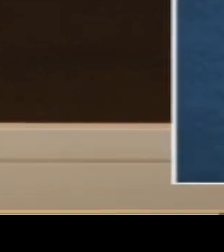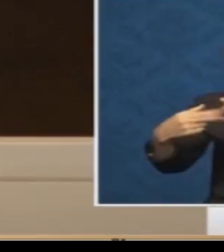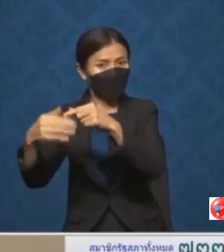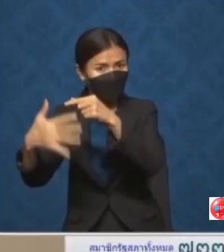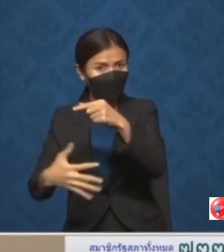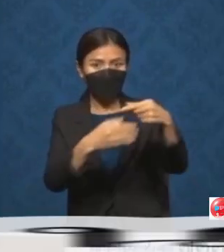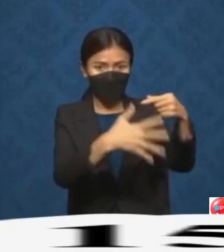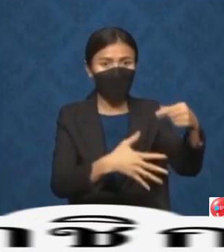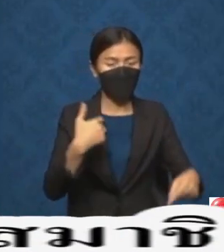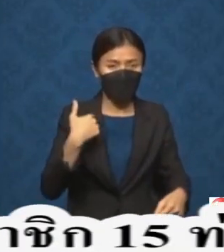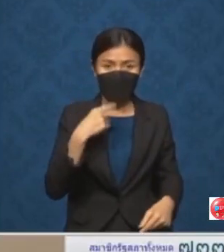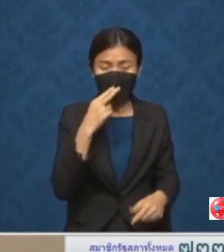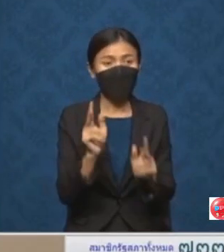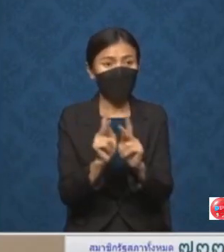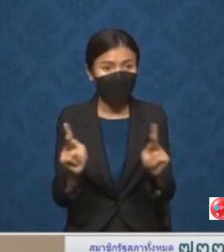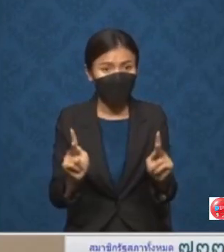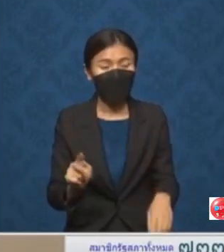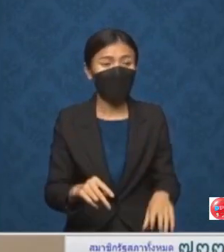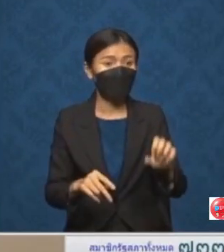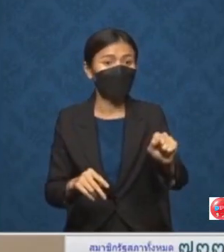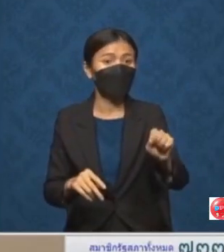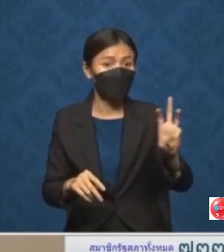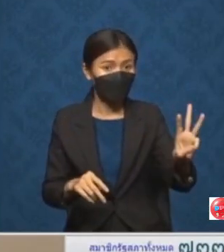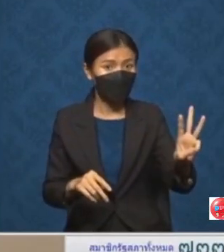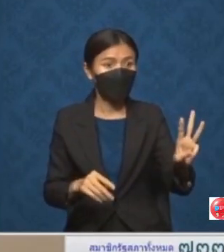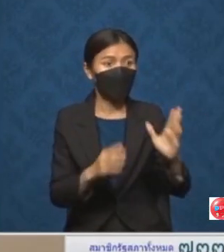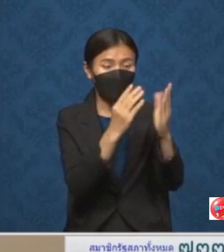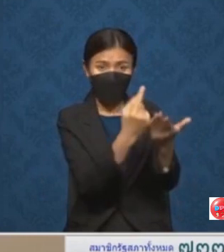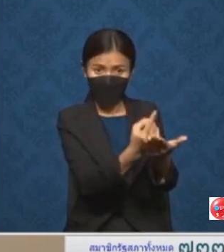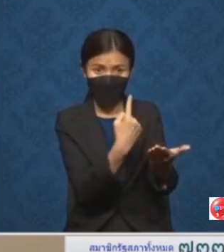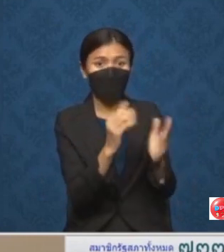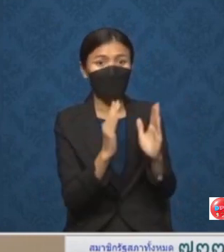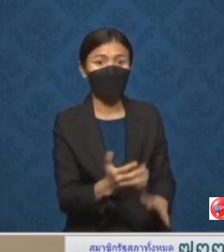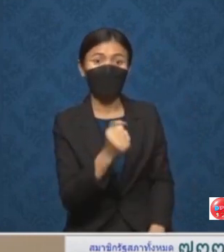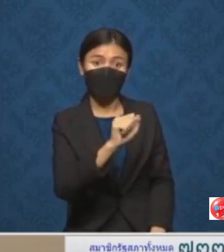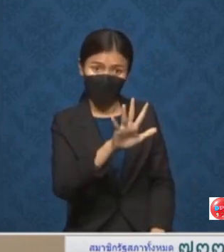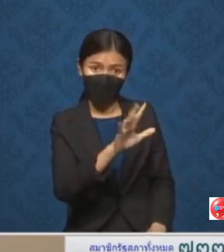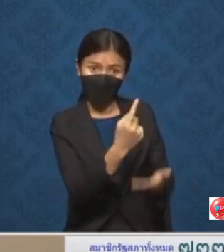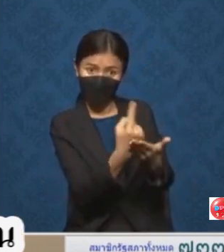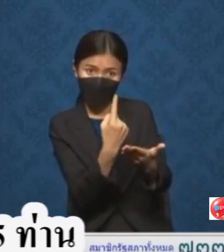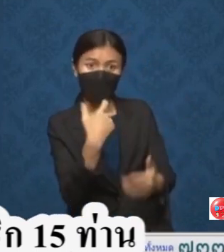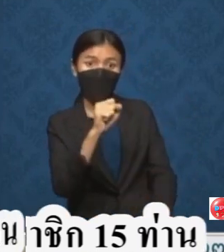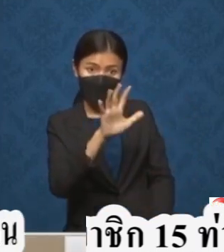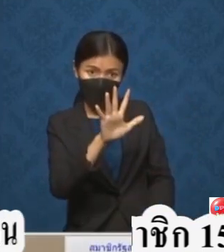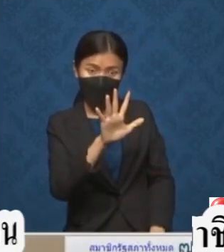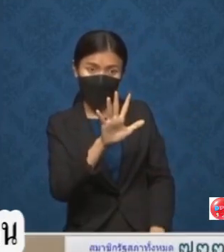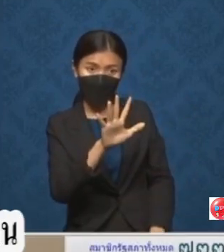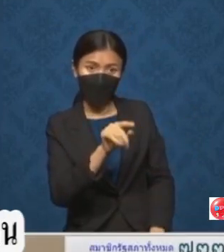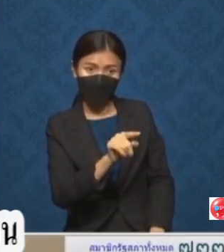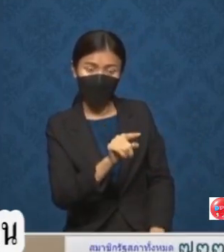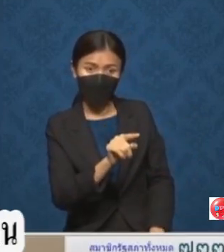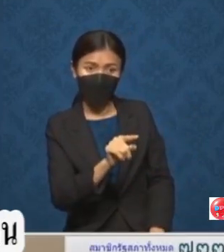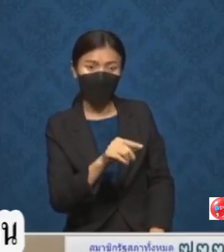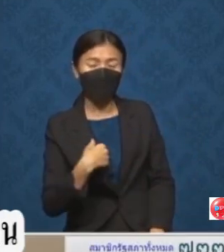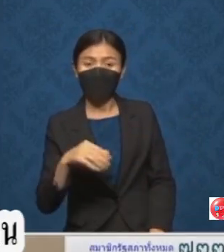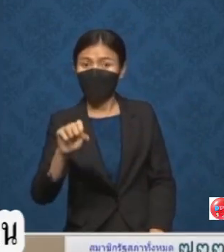ครับสัดส่วนกรรมาธิการของวุฒิสมาชิก15ท่านครับเป็นสัดส่วนของสมาชิกสภาผู้แ